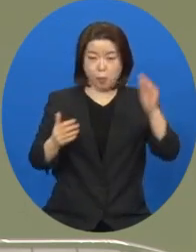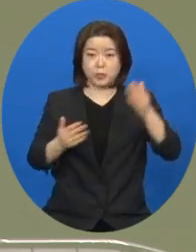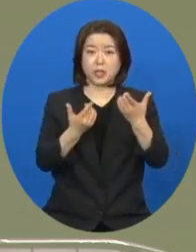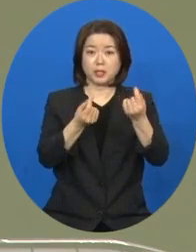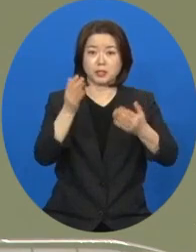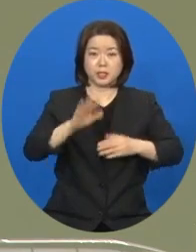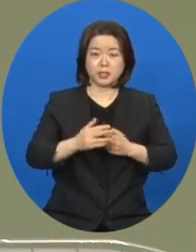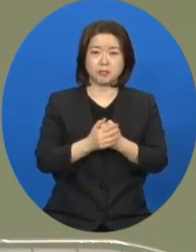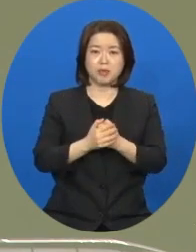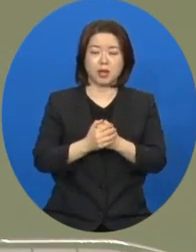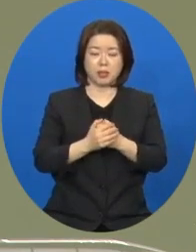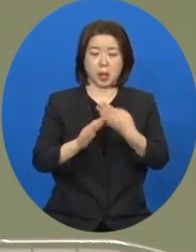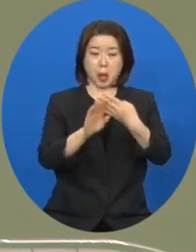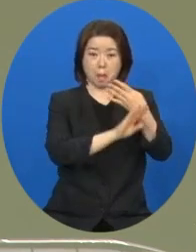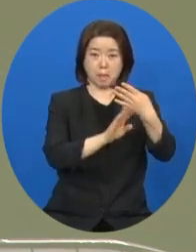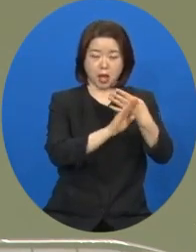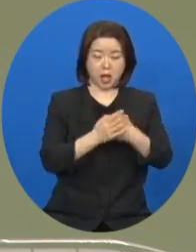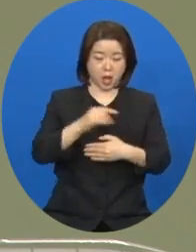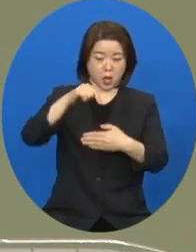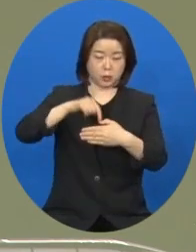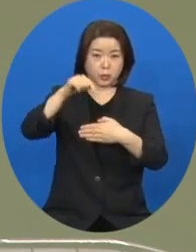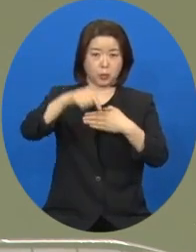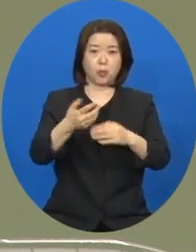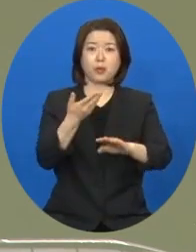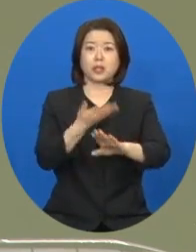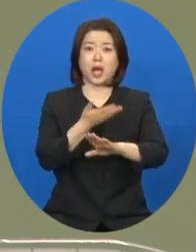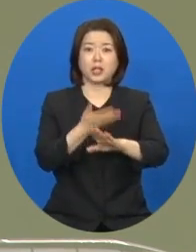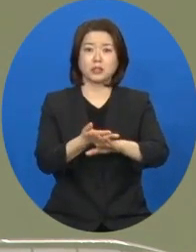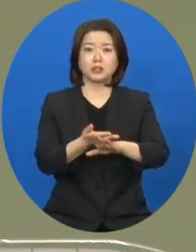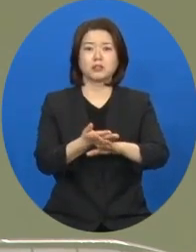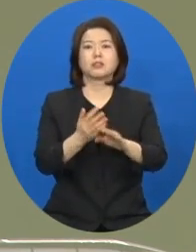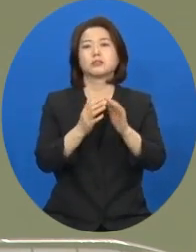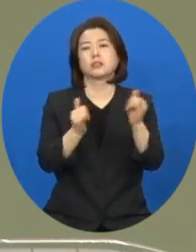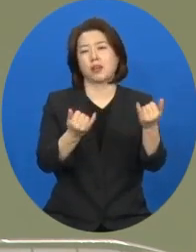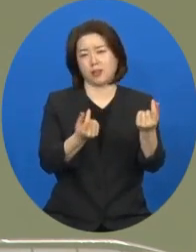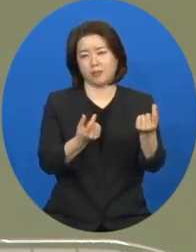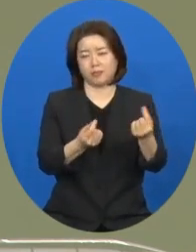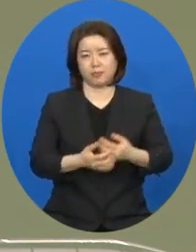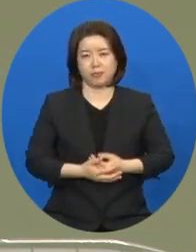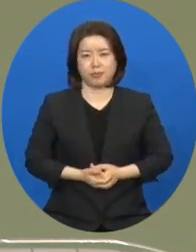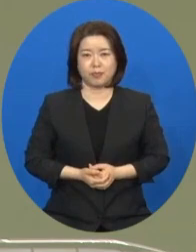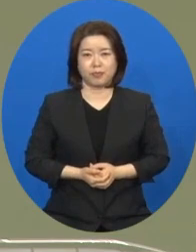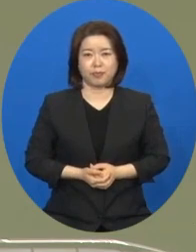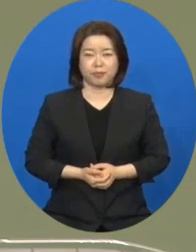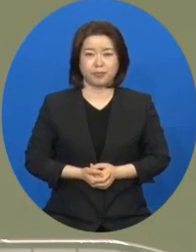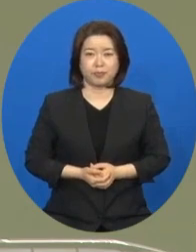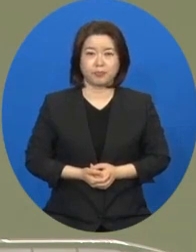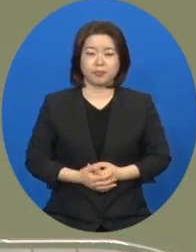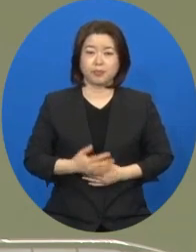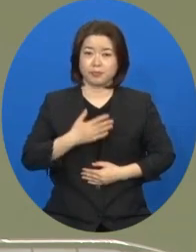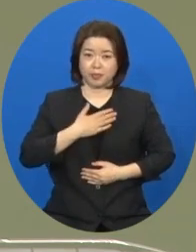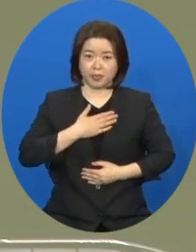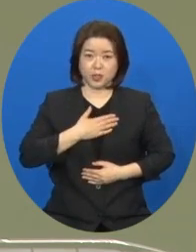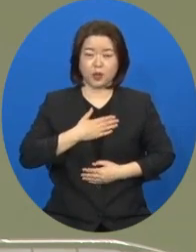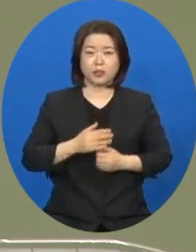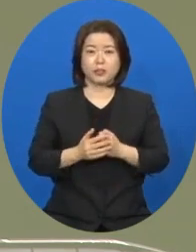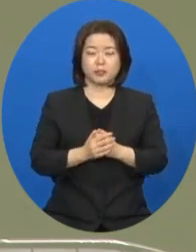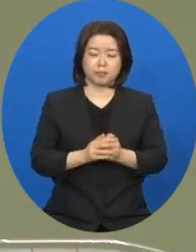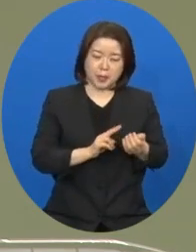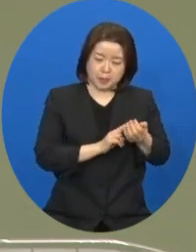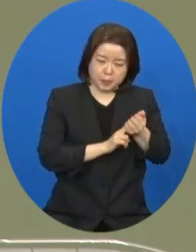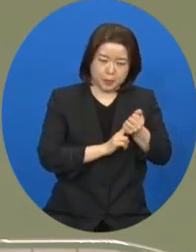같이 겉하고 속하고가 다른 존재였더라고요. 저는